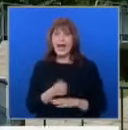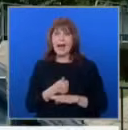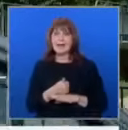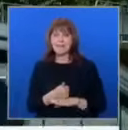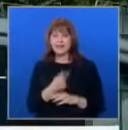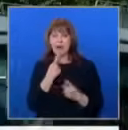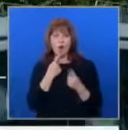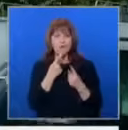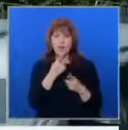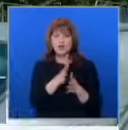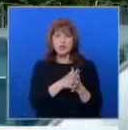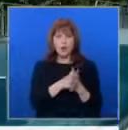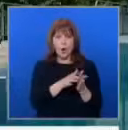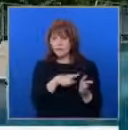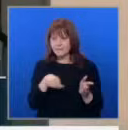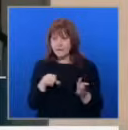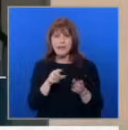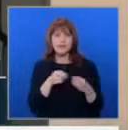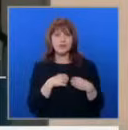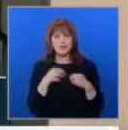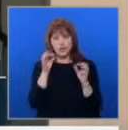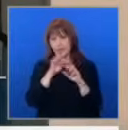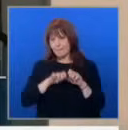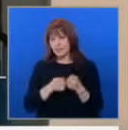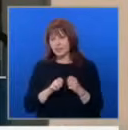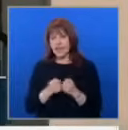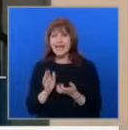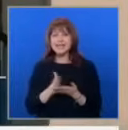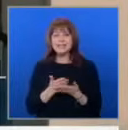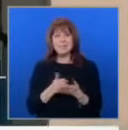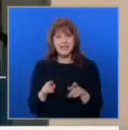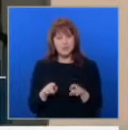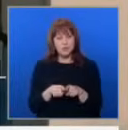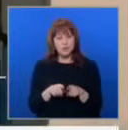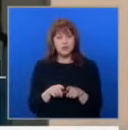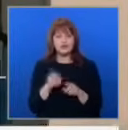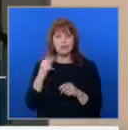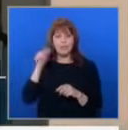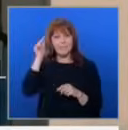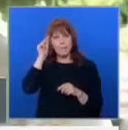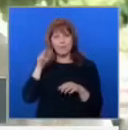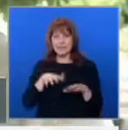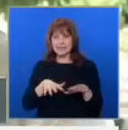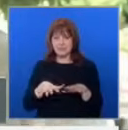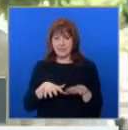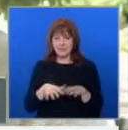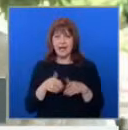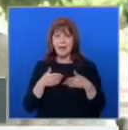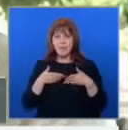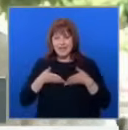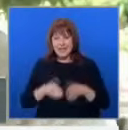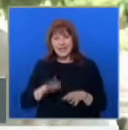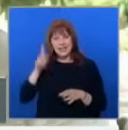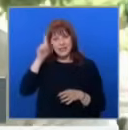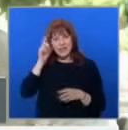Крумово разговаря с хората, за да се увери, че няма щети. Споделя, че семейството му също дълго ще помни земетресението. Дъщеря ми малката